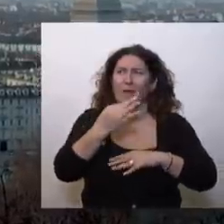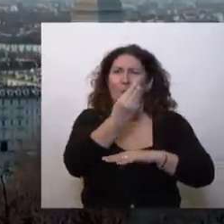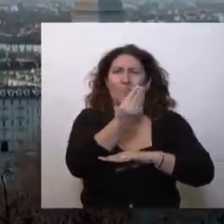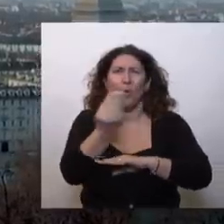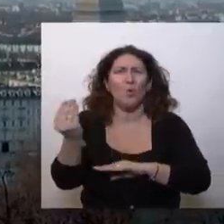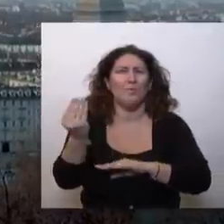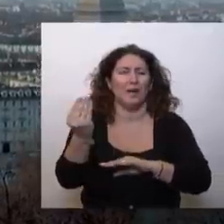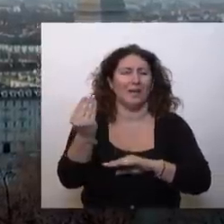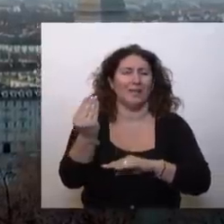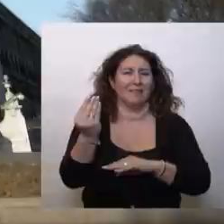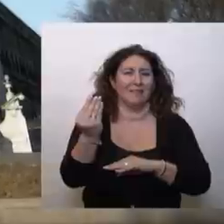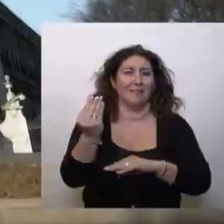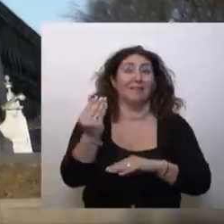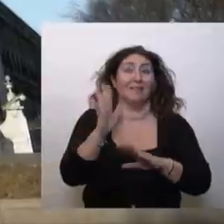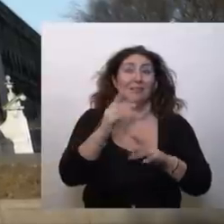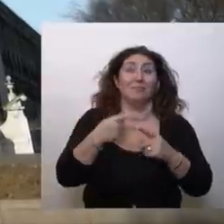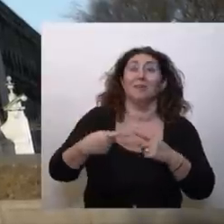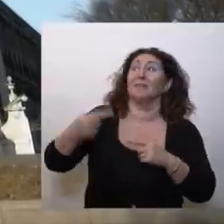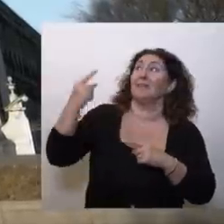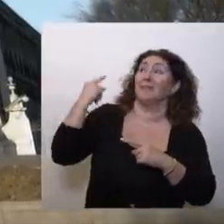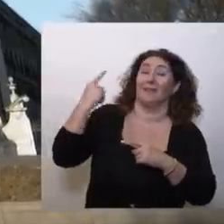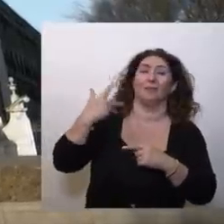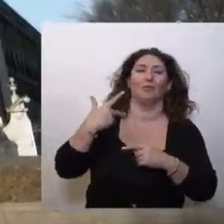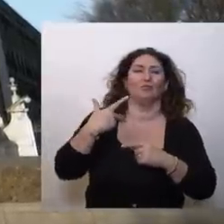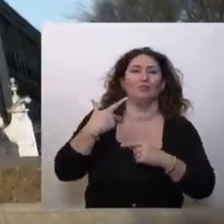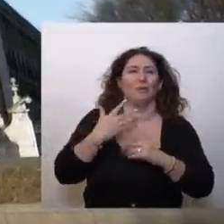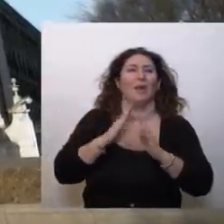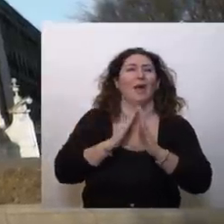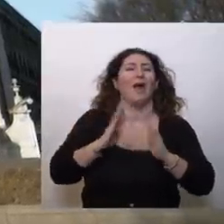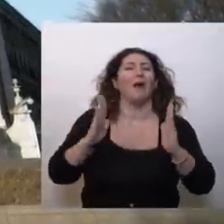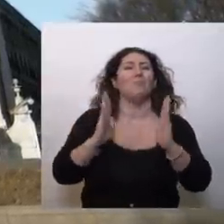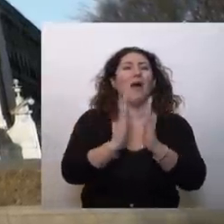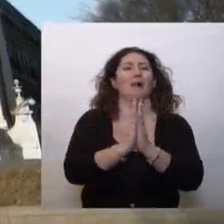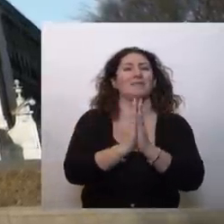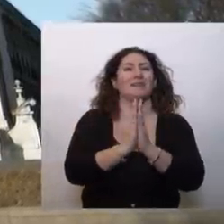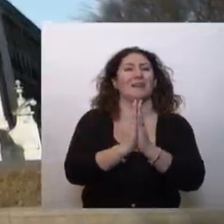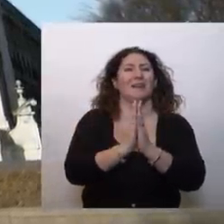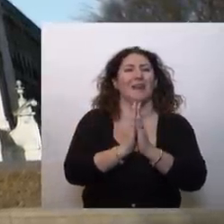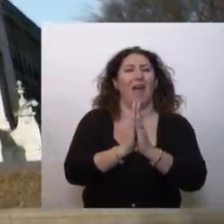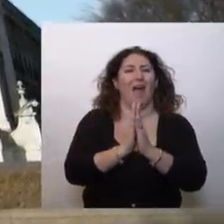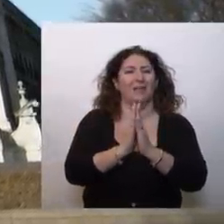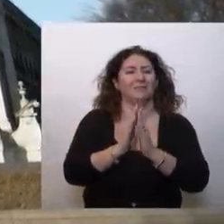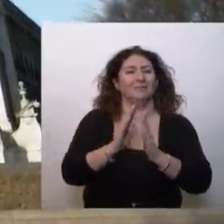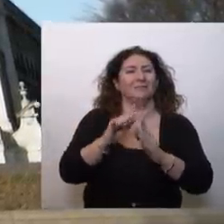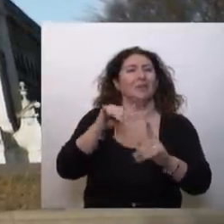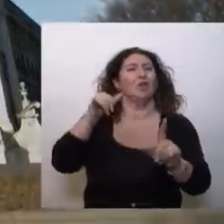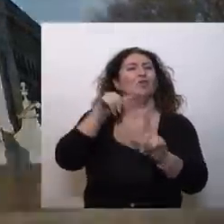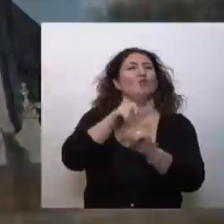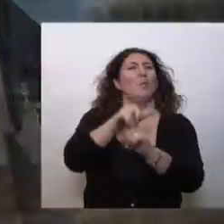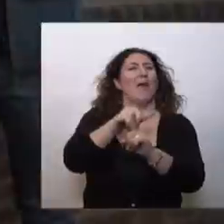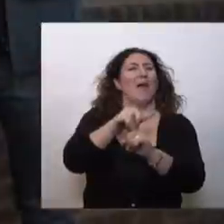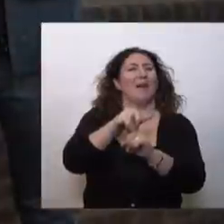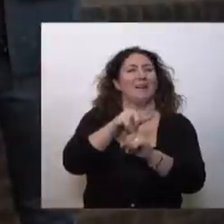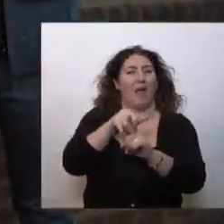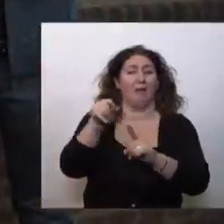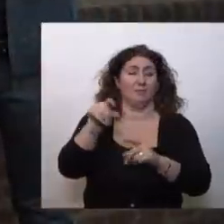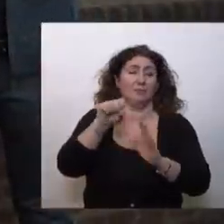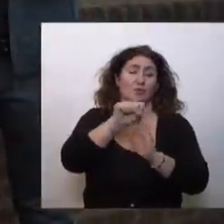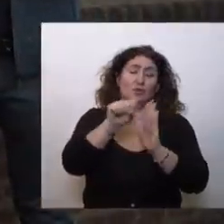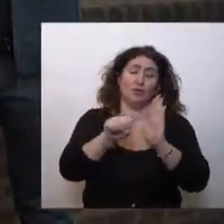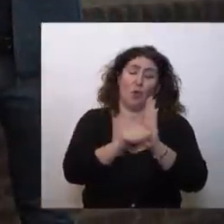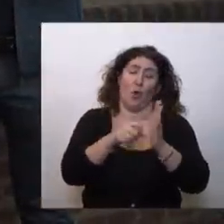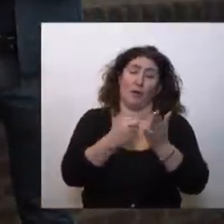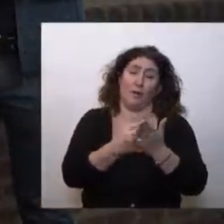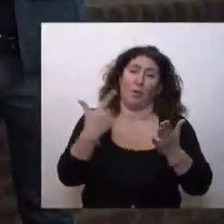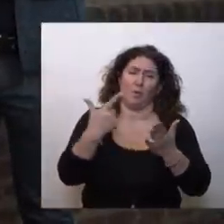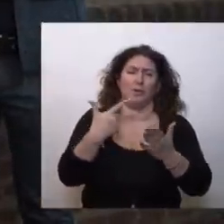spalle in alto c'è la Basilica di Superga, segno di una grande storia ma anche di una presenza particolare